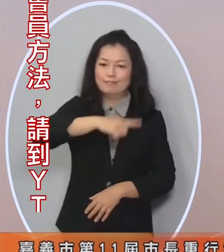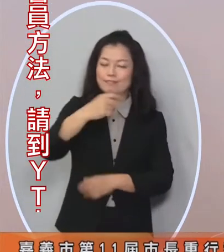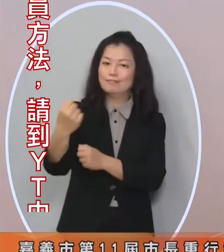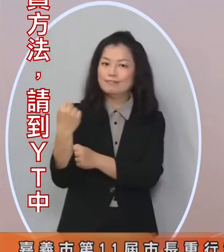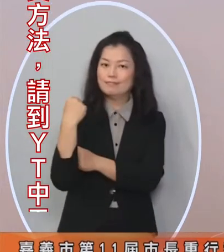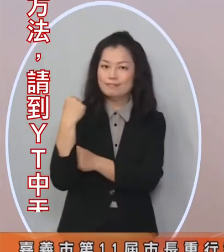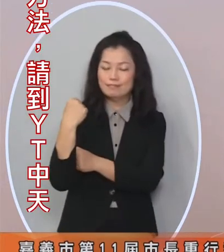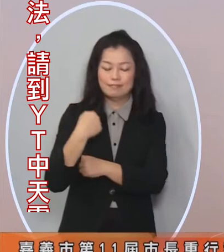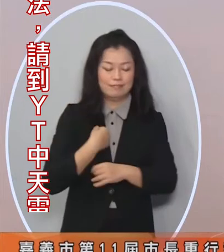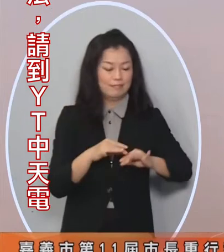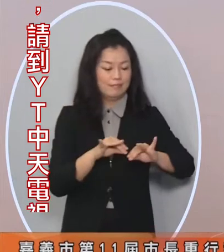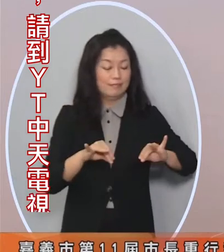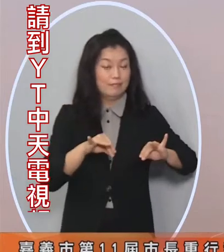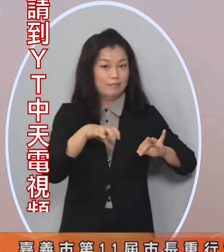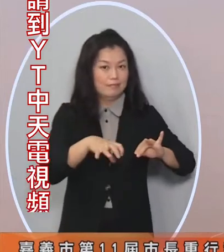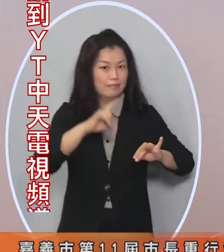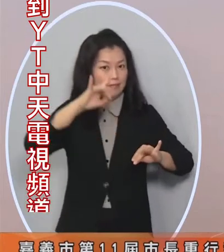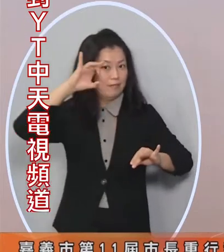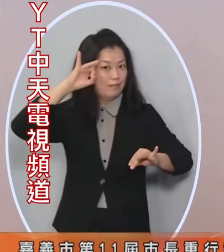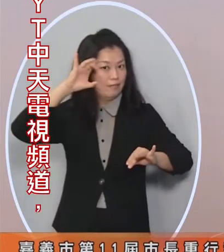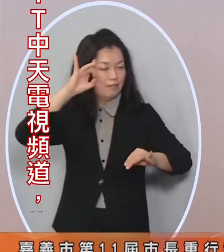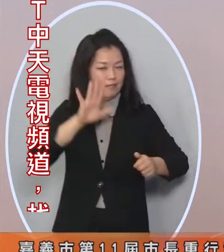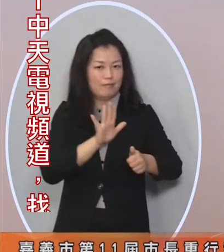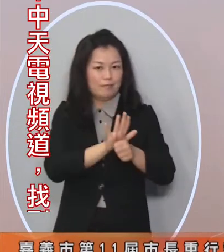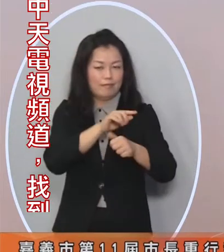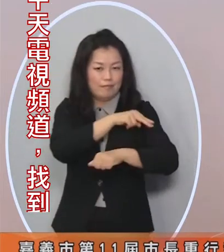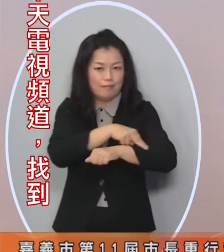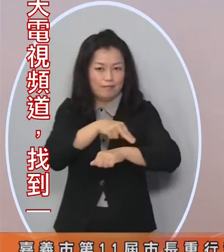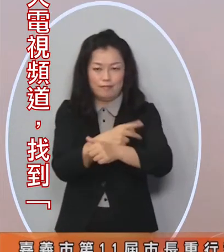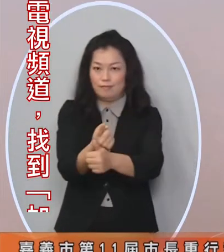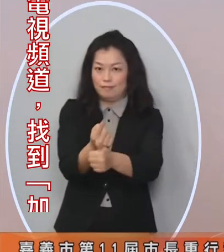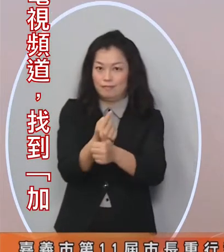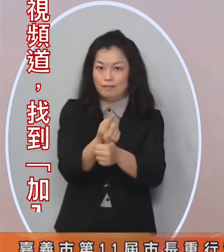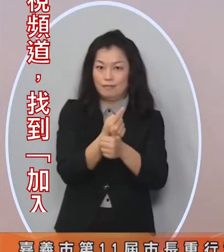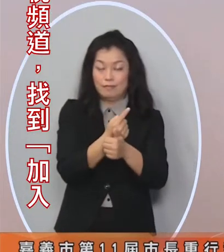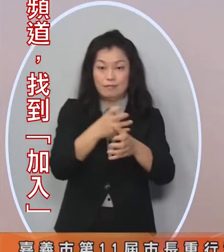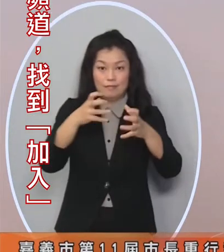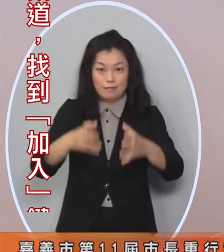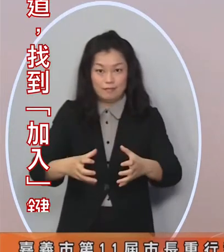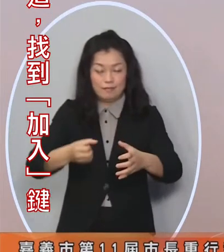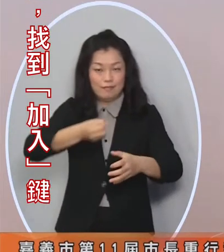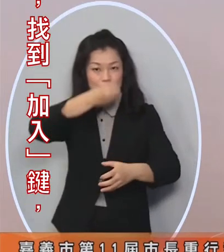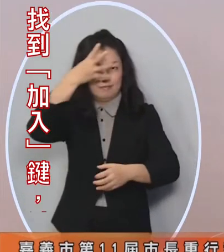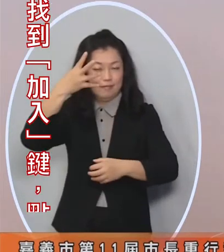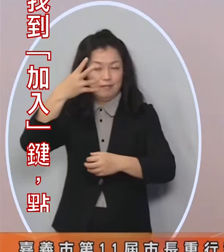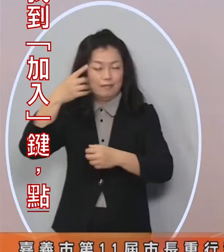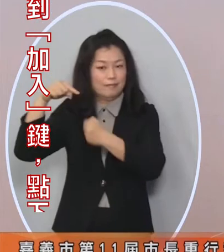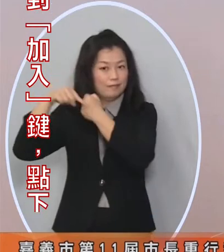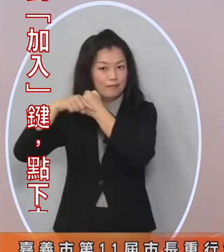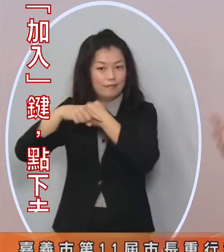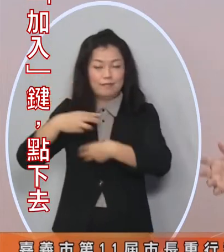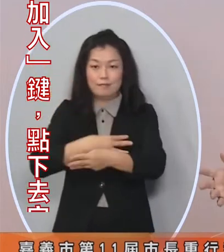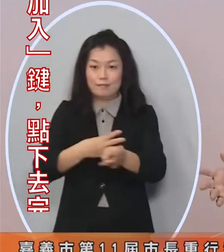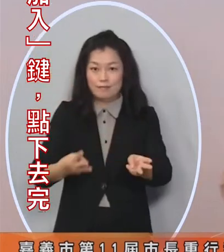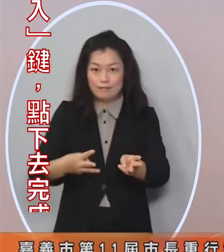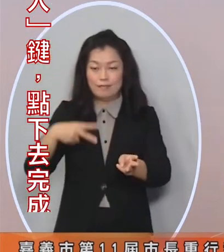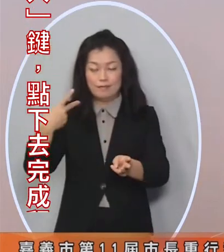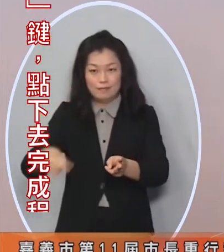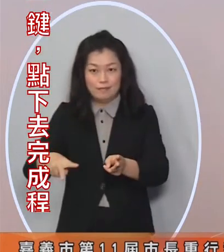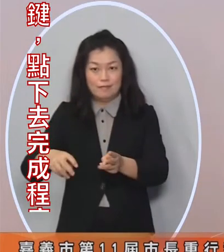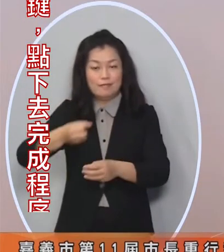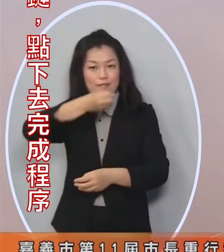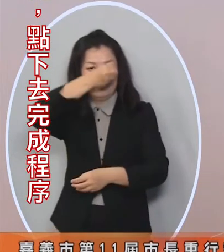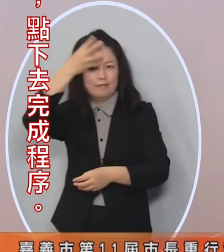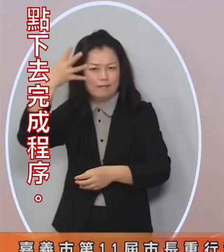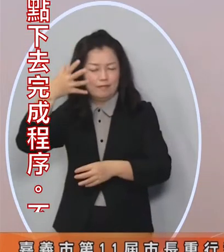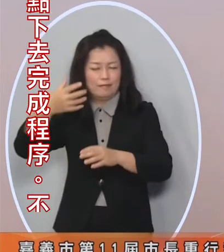用地方创生设计力来导引，我们成立了有事青年实验室，也打造了有事青年的品牌，我